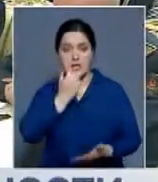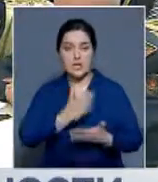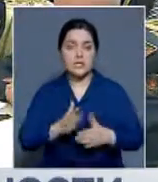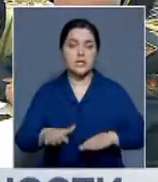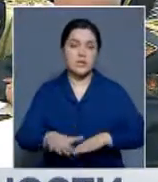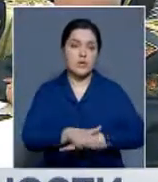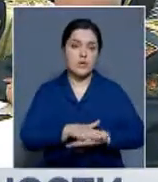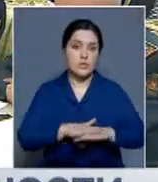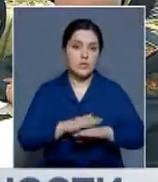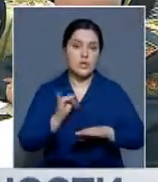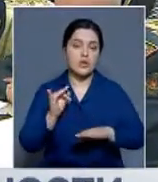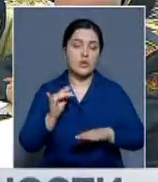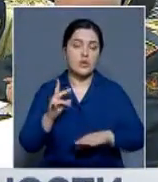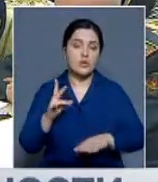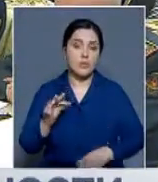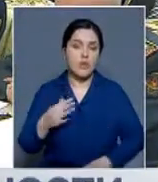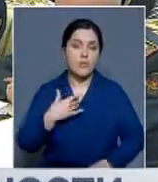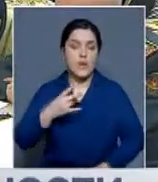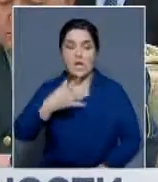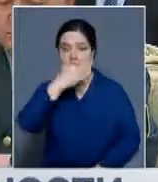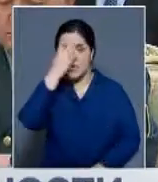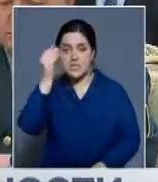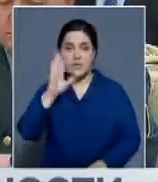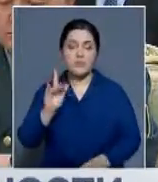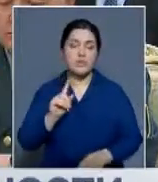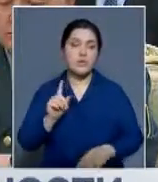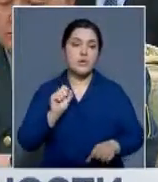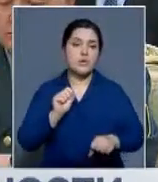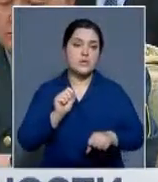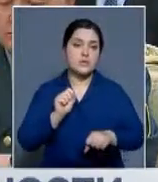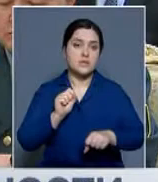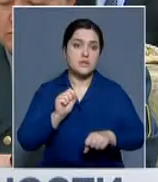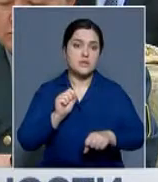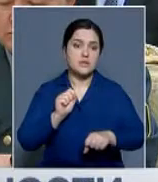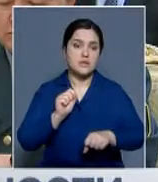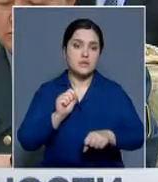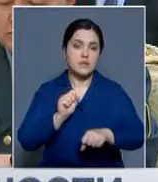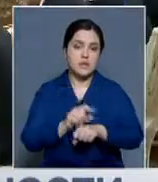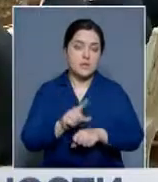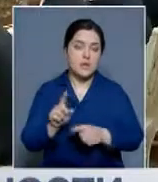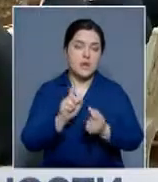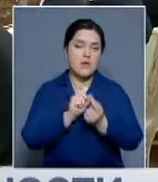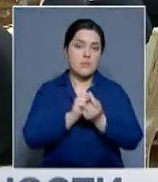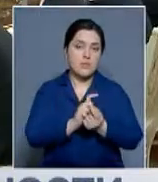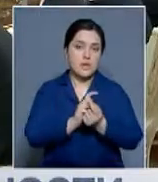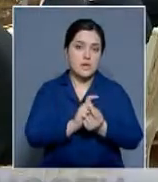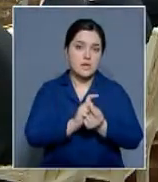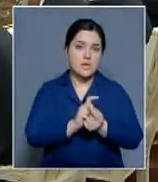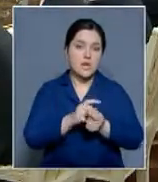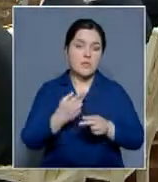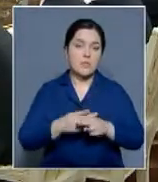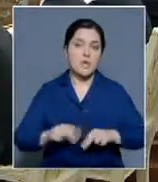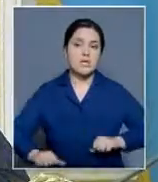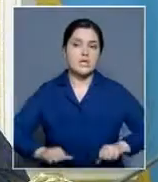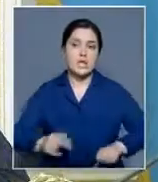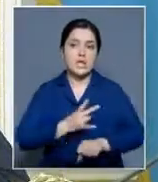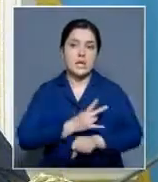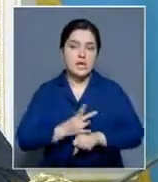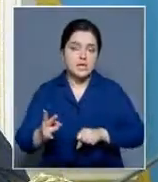Но при этом мы не должны забывать, что задача по противостоянию экстремизму,